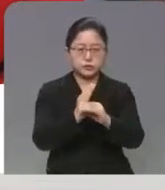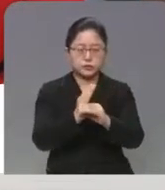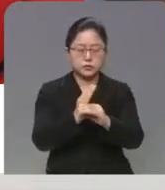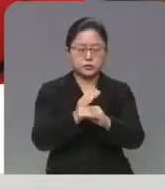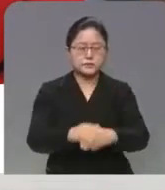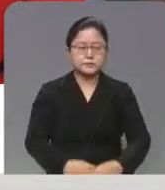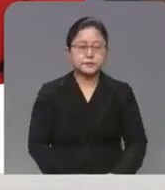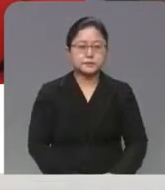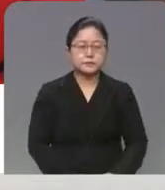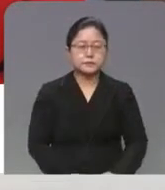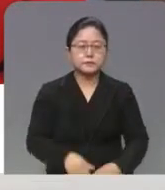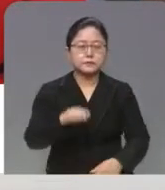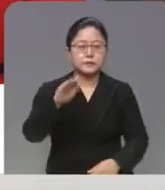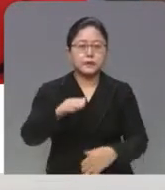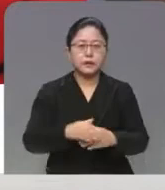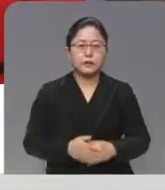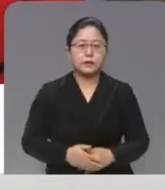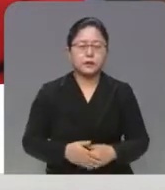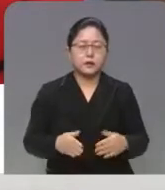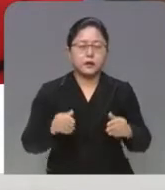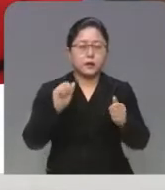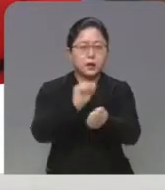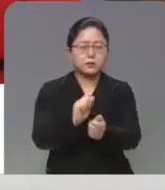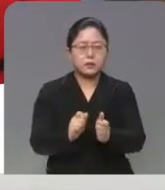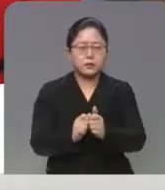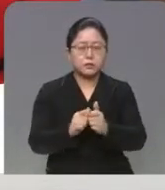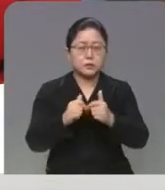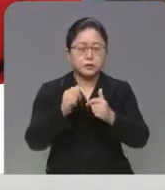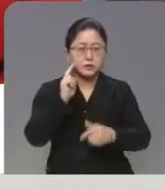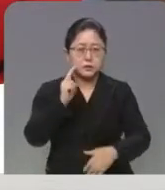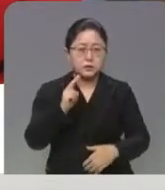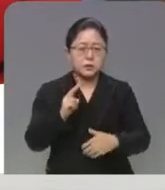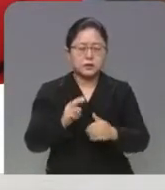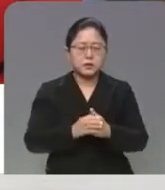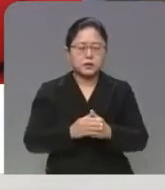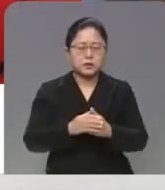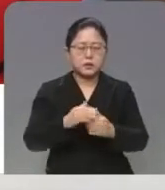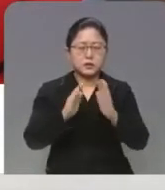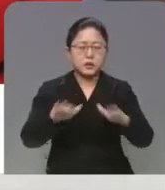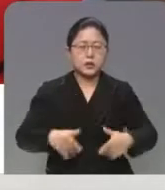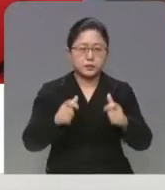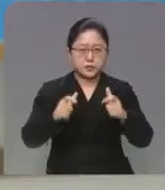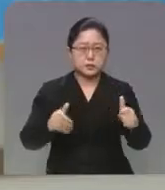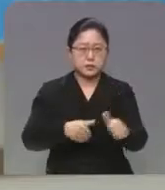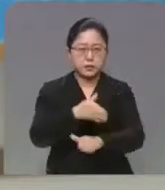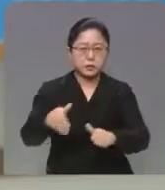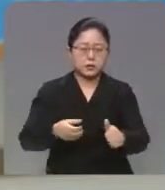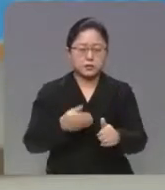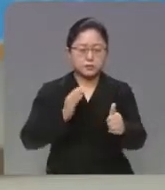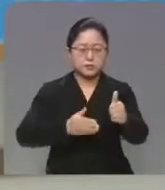취재기자 연결합니다. 김정대 기자, 감염 확산세가 심각한 전남 지역 상황부터 전해주시죠.